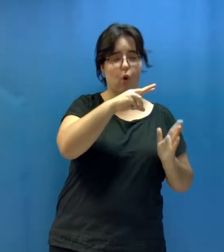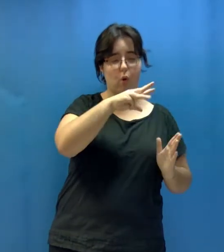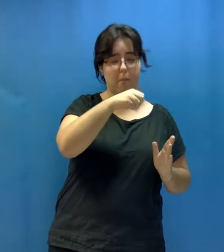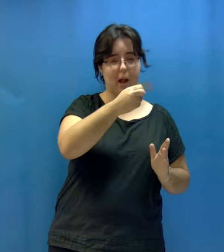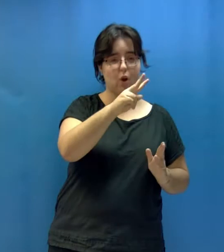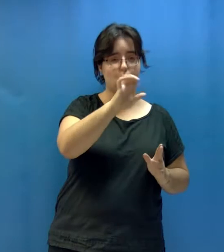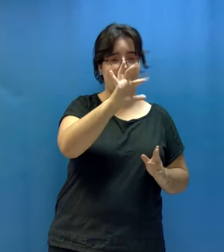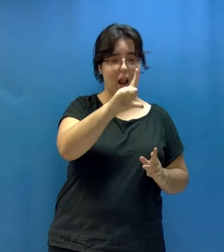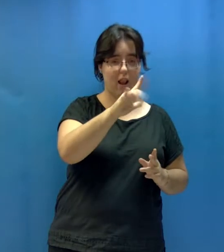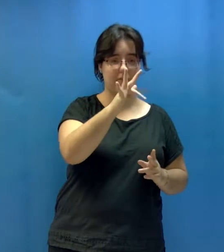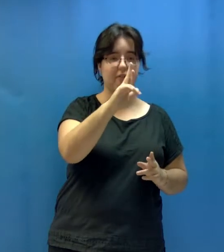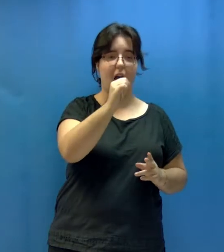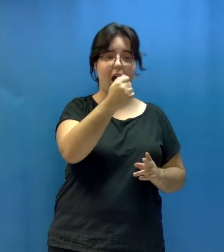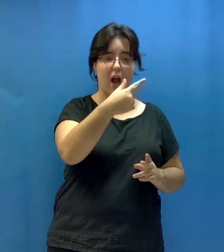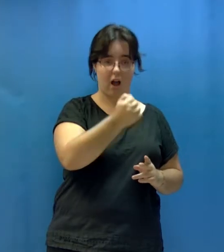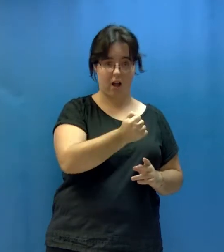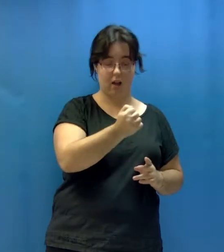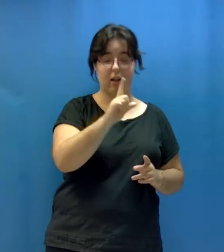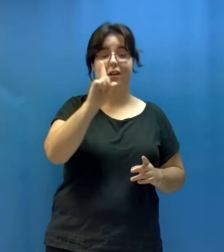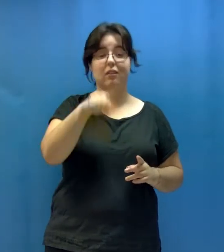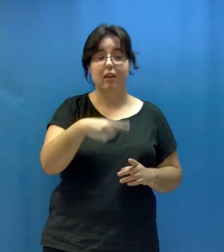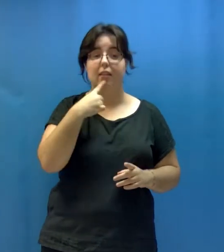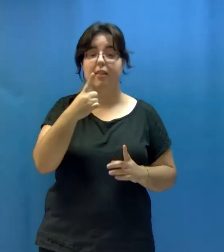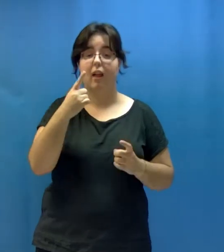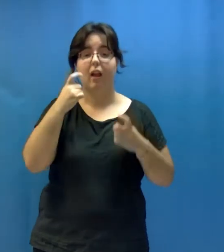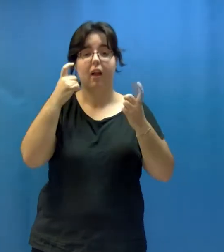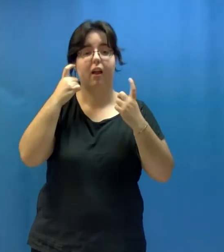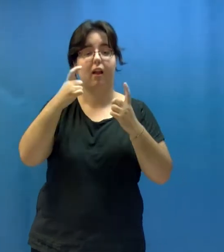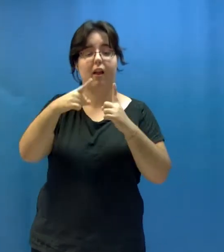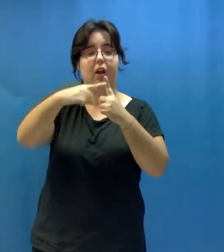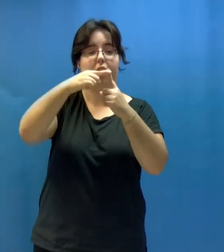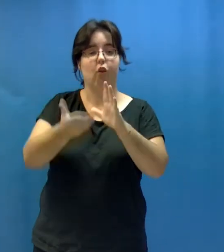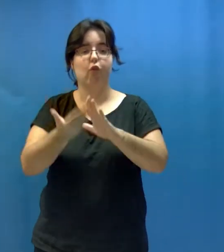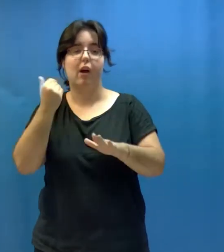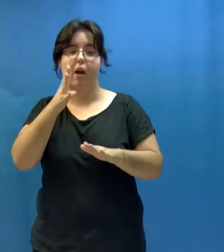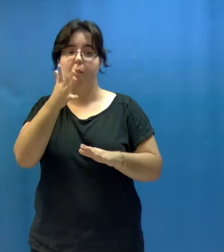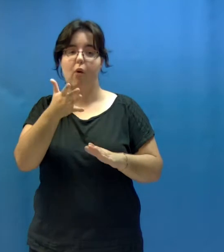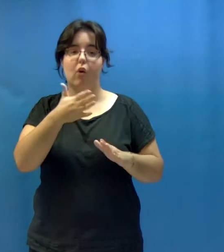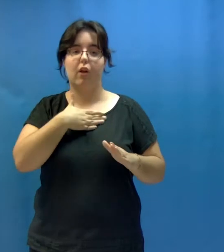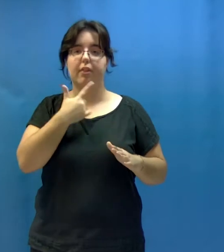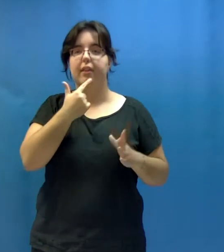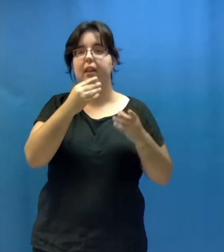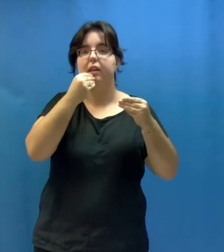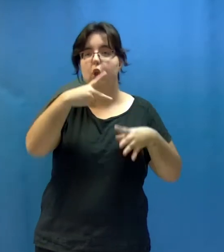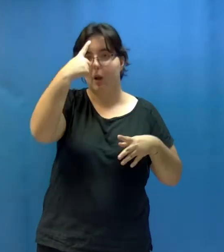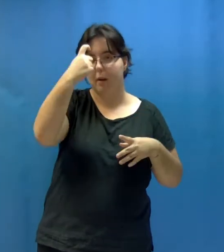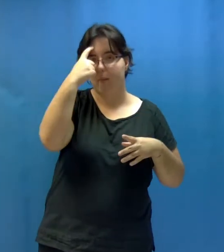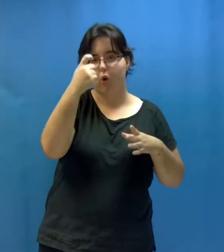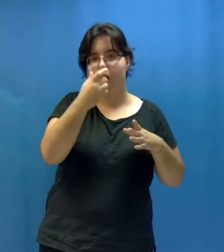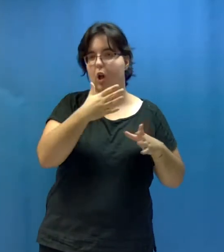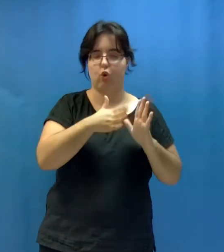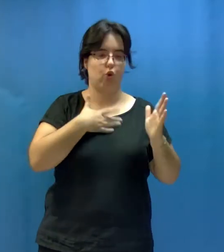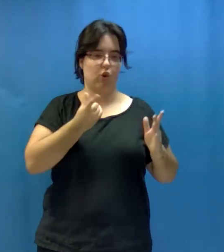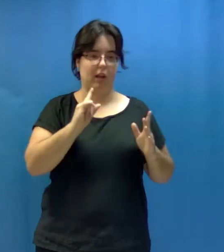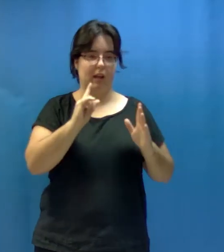del Cordero, és quan diuen que la intenció de retirar la cruz no respon a una voluntat de complir la llei de memòria, perquè se cumple, diuen, sinó una mostra de